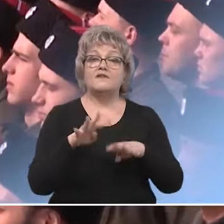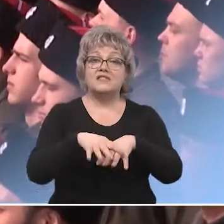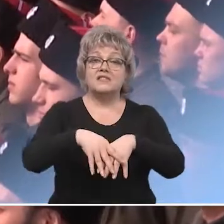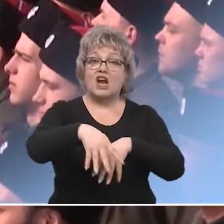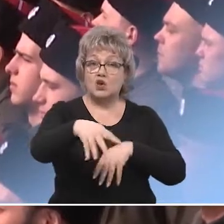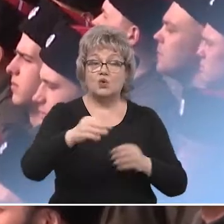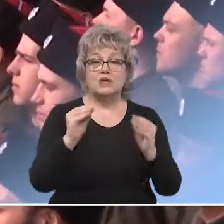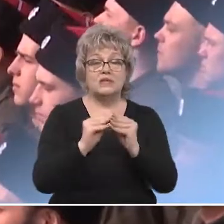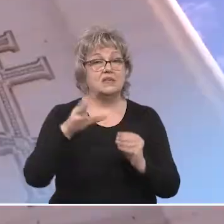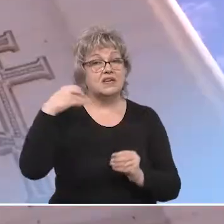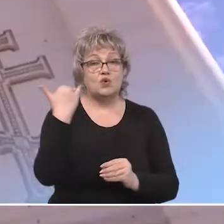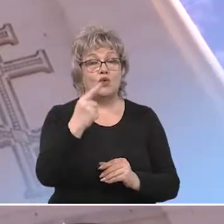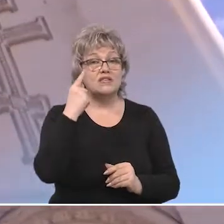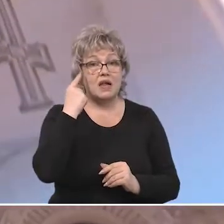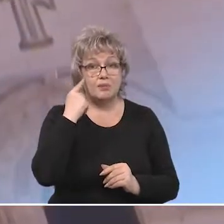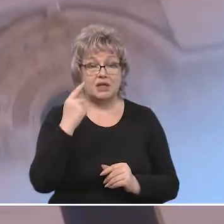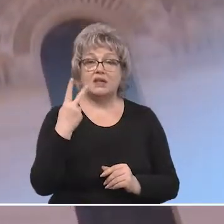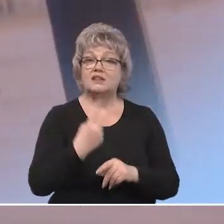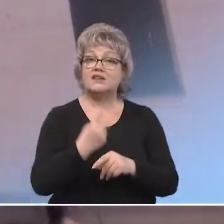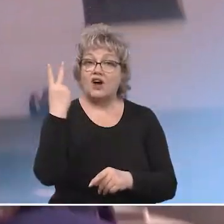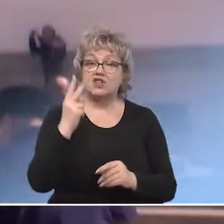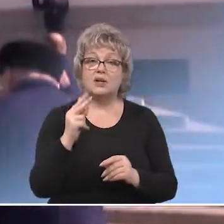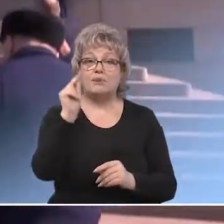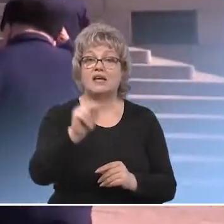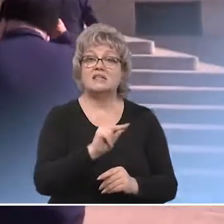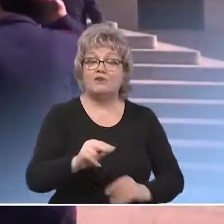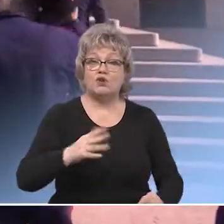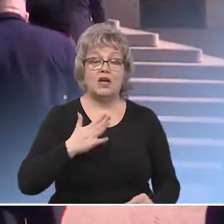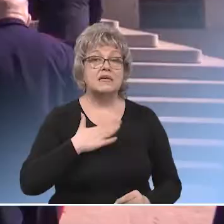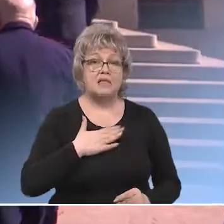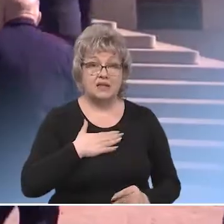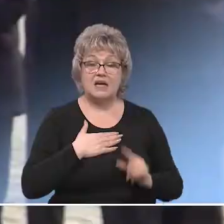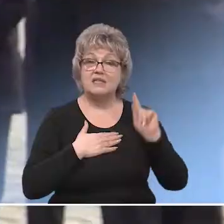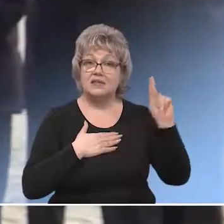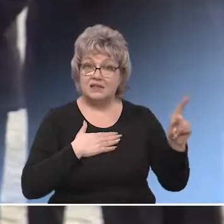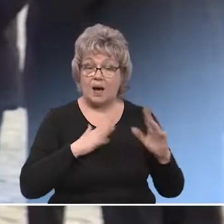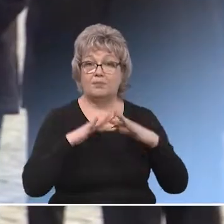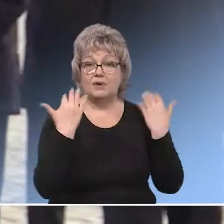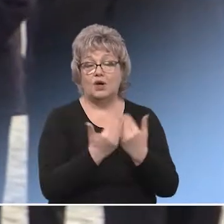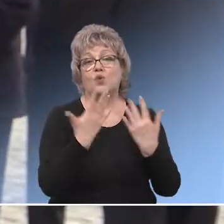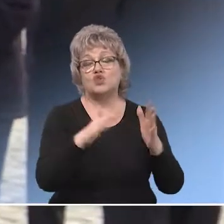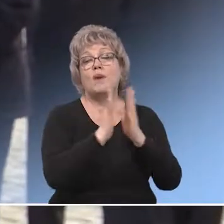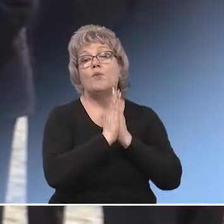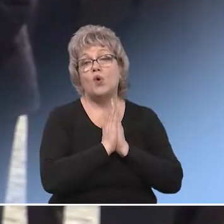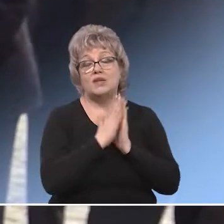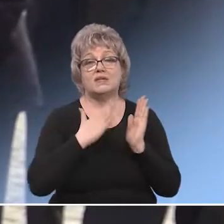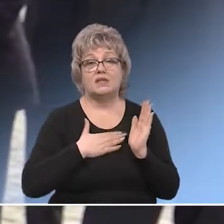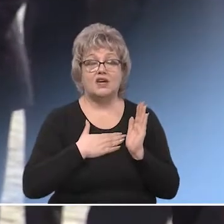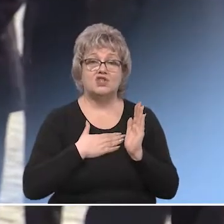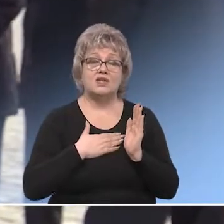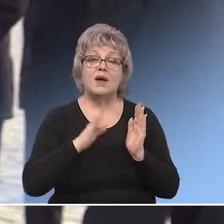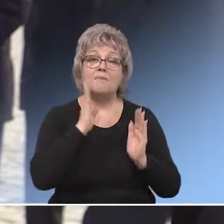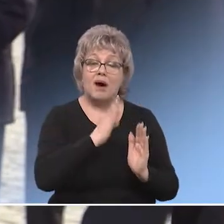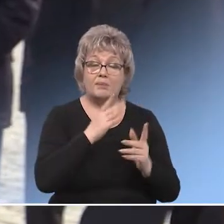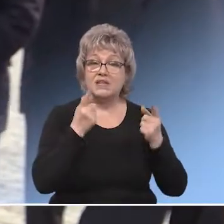войска Донского 10 казаков из Калмыкии, дважды благословленных. За нас уже там в курулах наших молятся, наши ламы